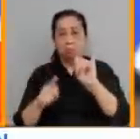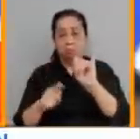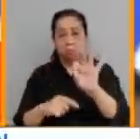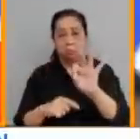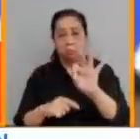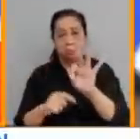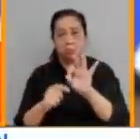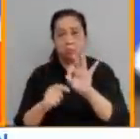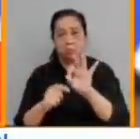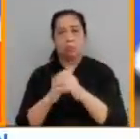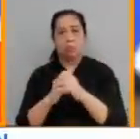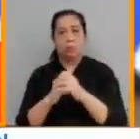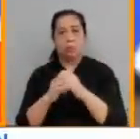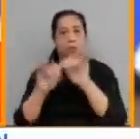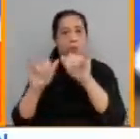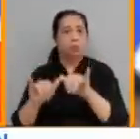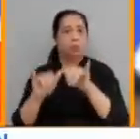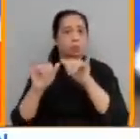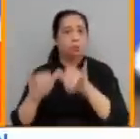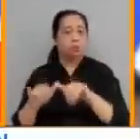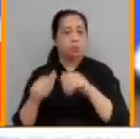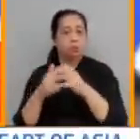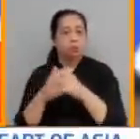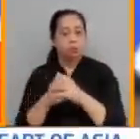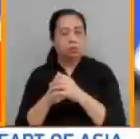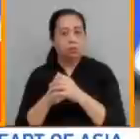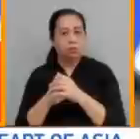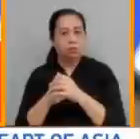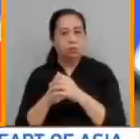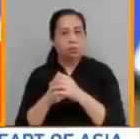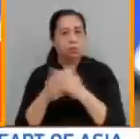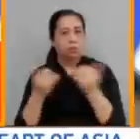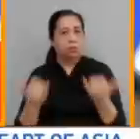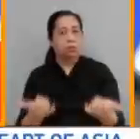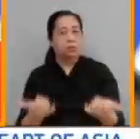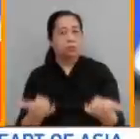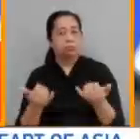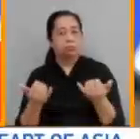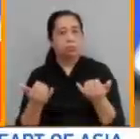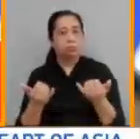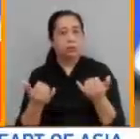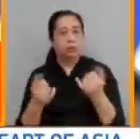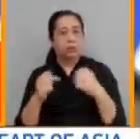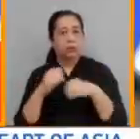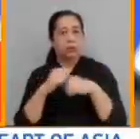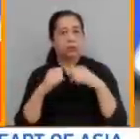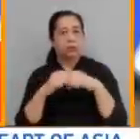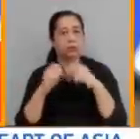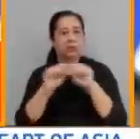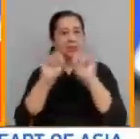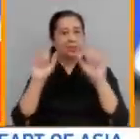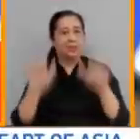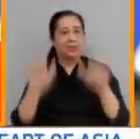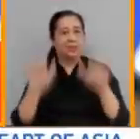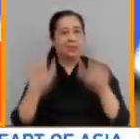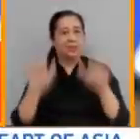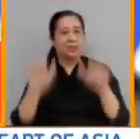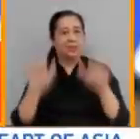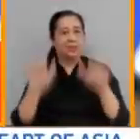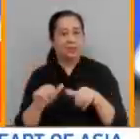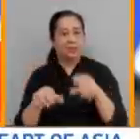dwell on the present structure crafted in the